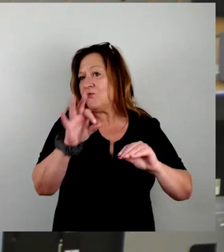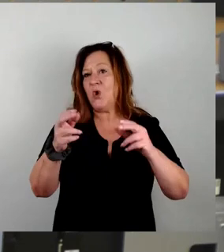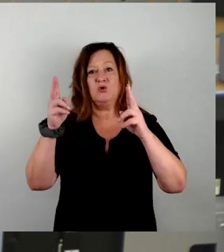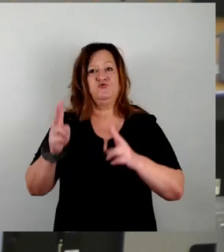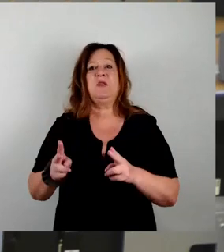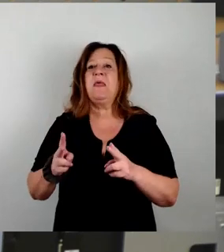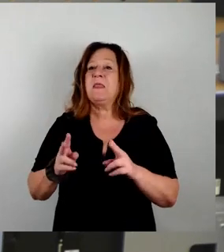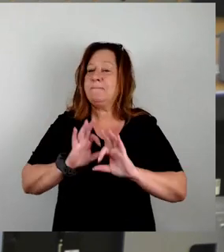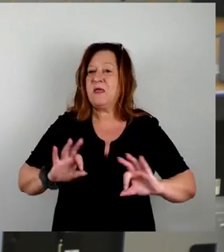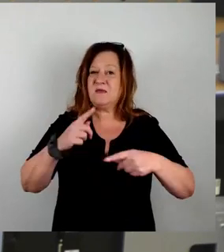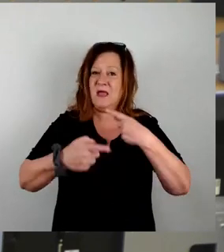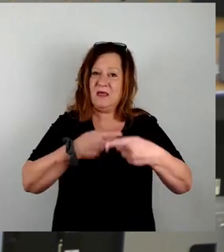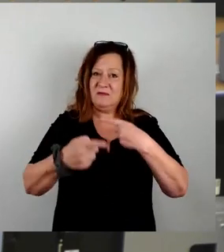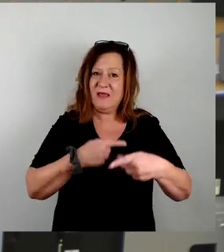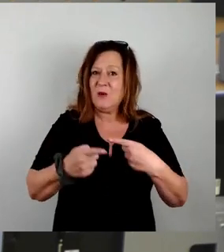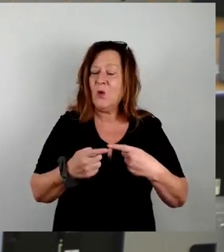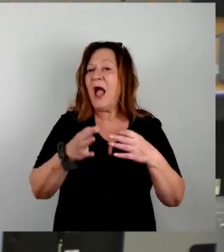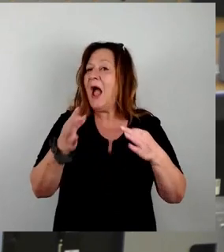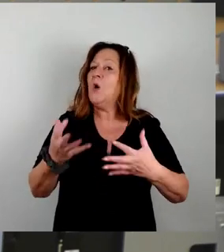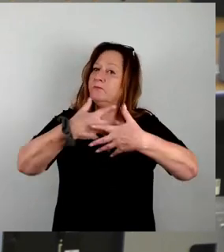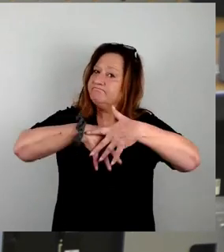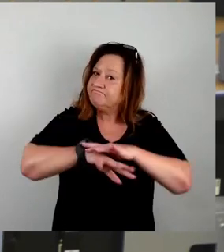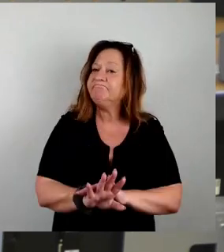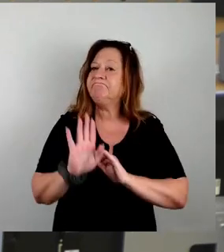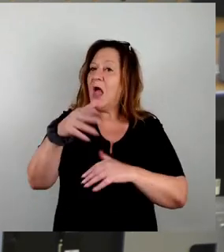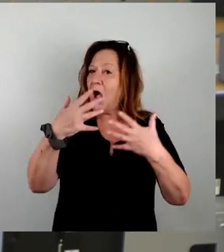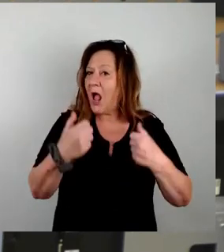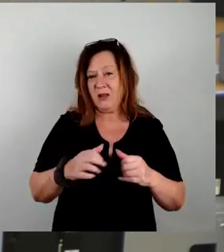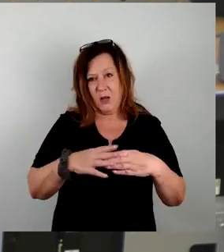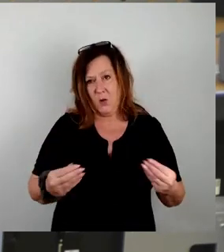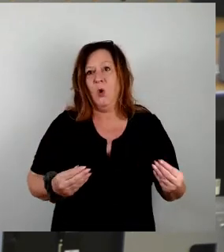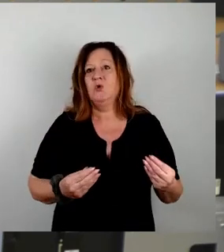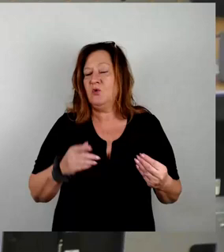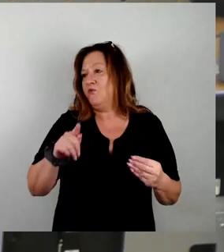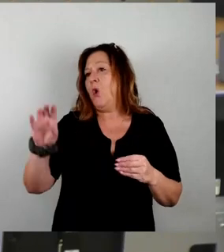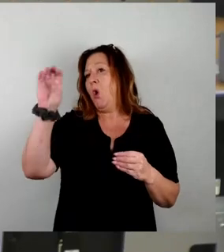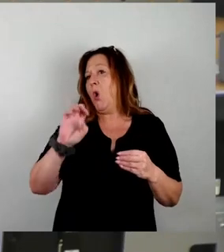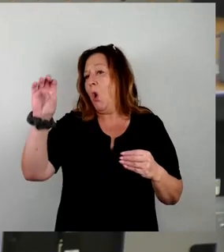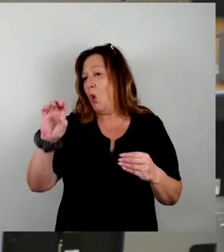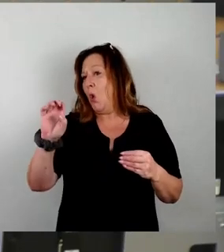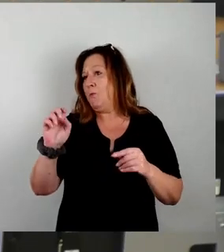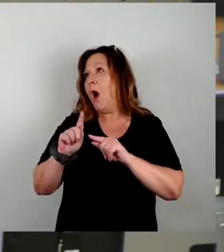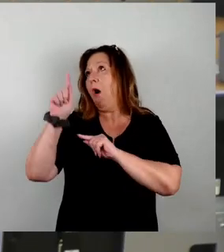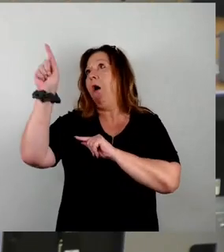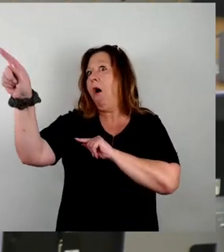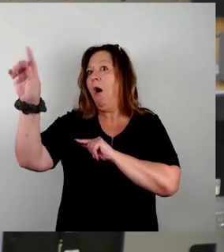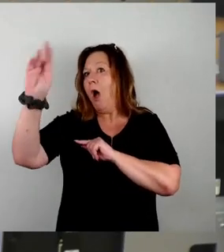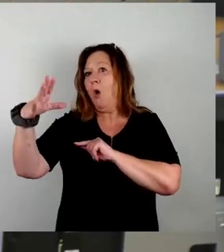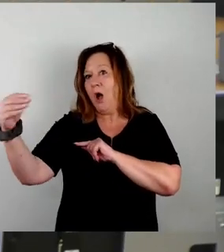die Entwicklung und die Implementierung von innovativen und nachhaltigen Lösungen, die europaweiten Modellcharakter haben können. Im